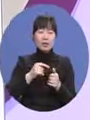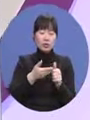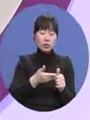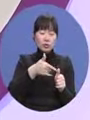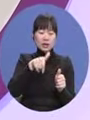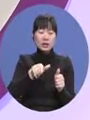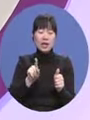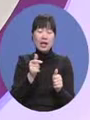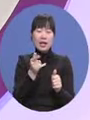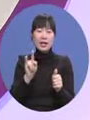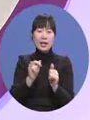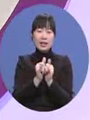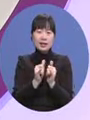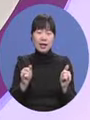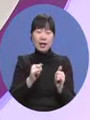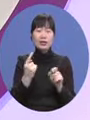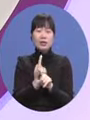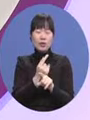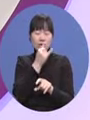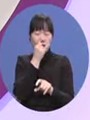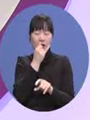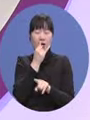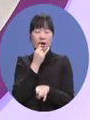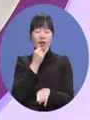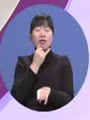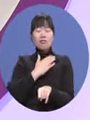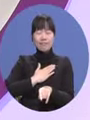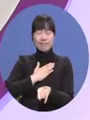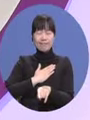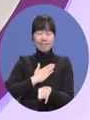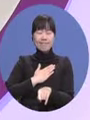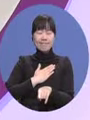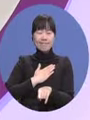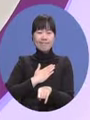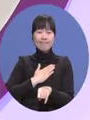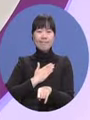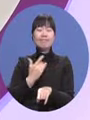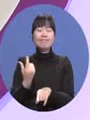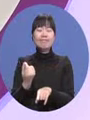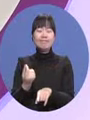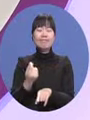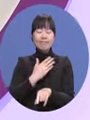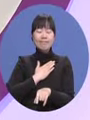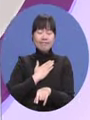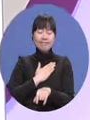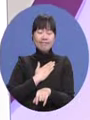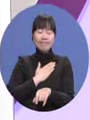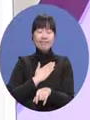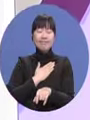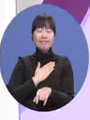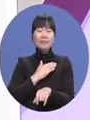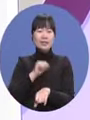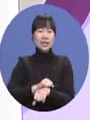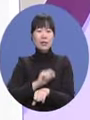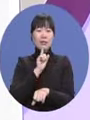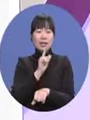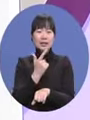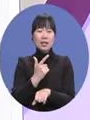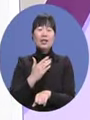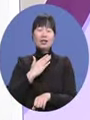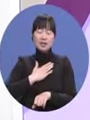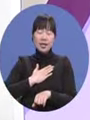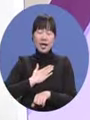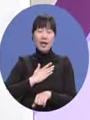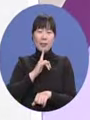치료가 돼요. 그랬구나. 그럴 수 있지. 그렇지. 그렇다면 그럴 수 있지. 그 다음 먹어. 어쨌든 그럴 수는 있어. 잘했다는 게 아니라 그럴 수 있는